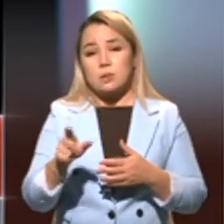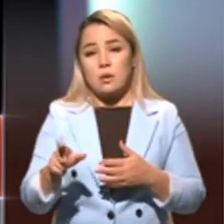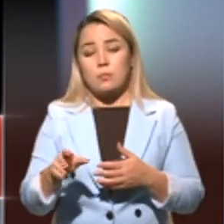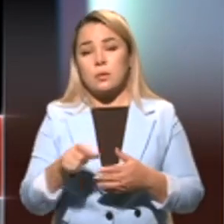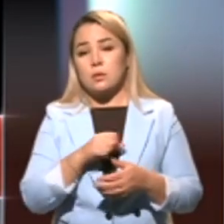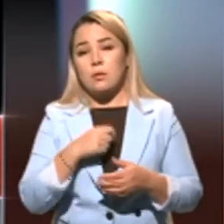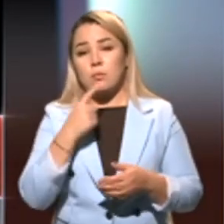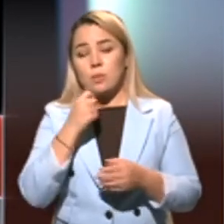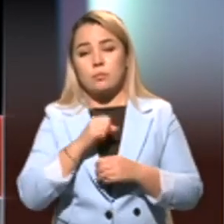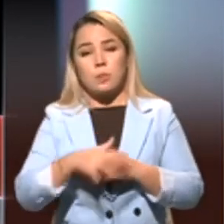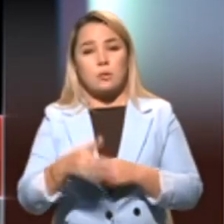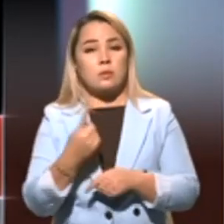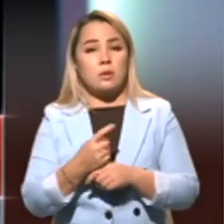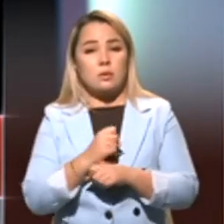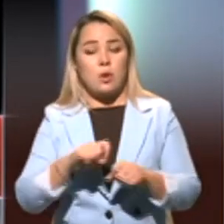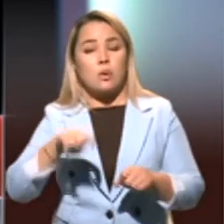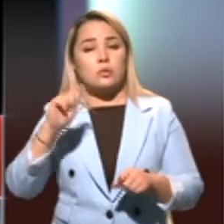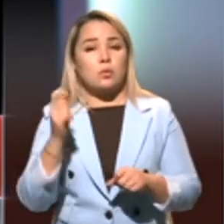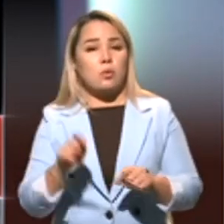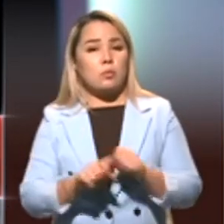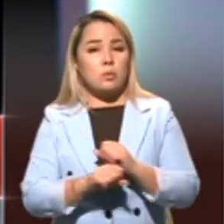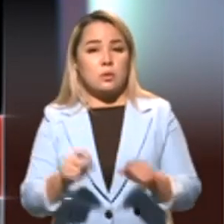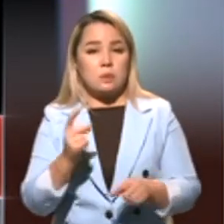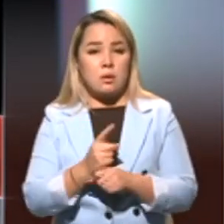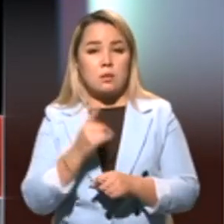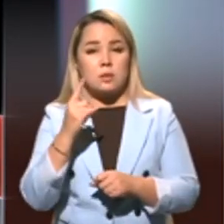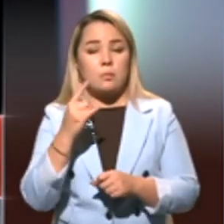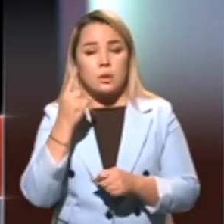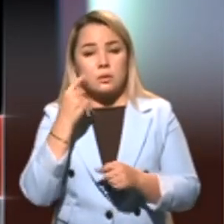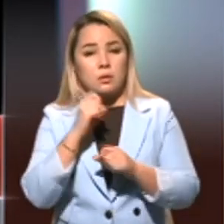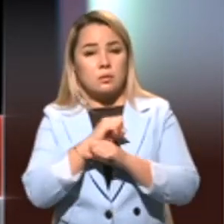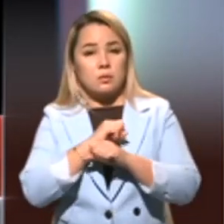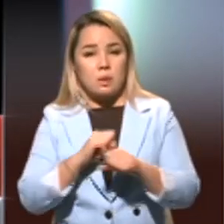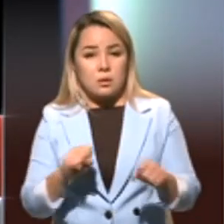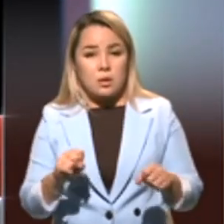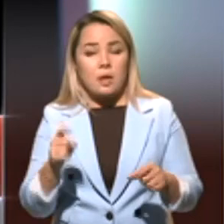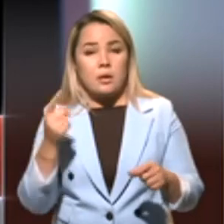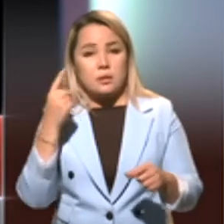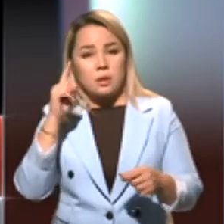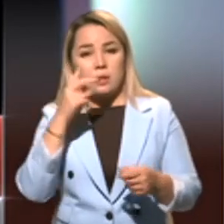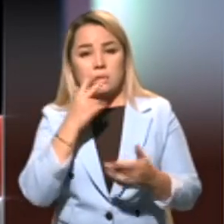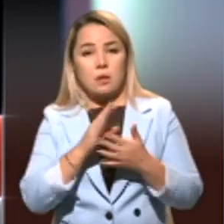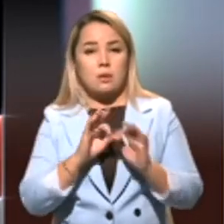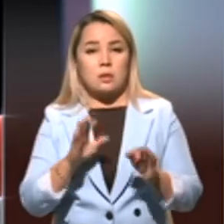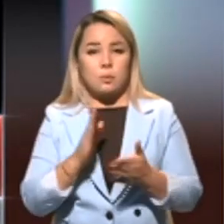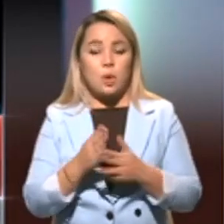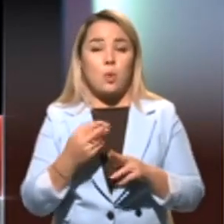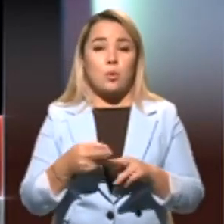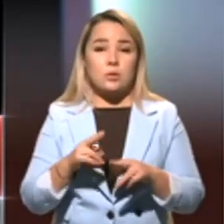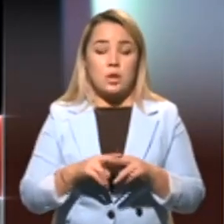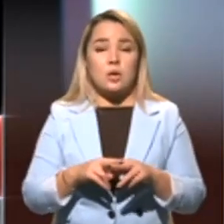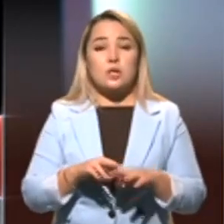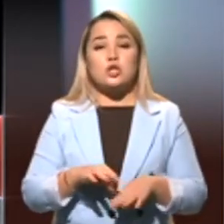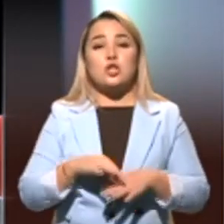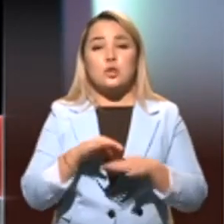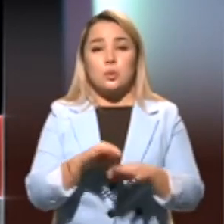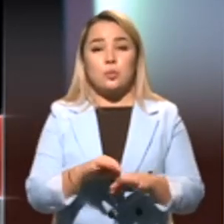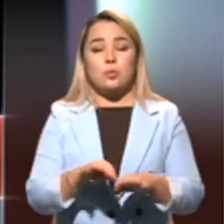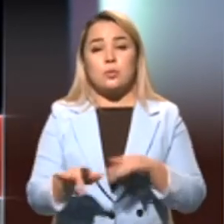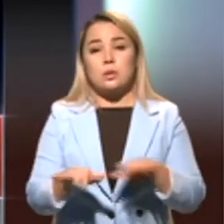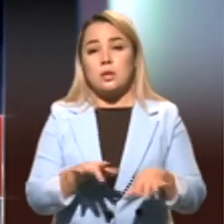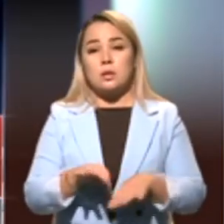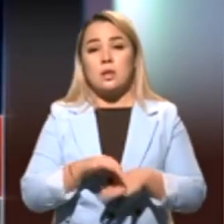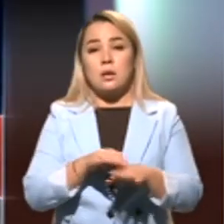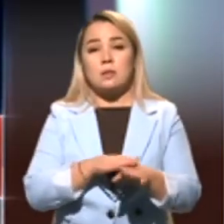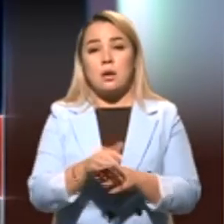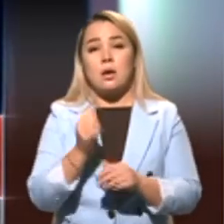қаны төгілмеу керек, соғыс болмау қажет, сәбилер жыламау қажет деген идеяда тоғысады. Ал оған енді жету ритуалдарын жасаған